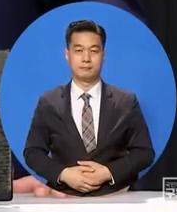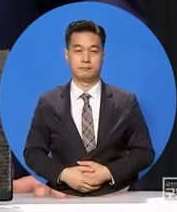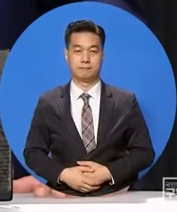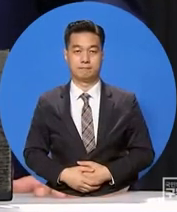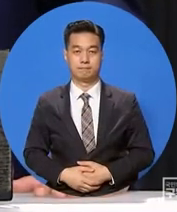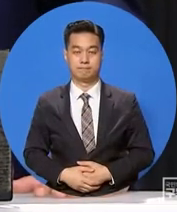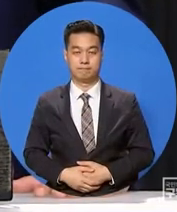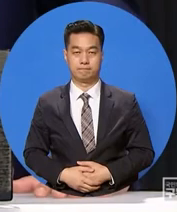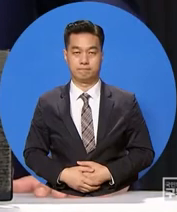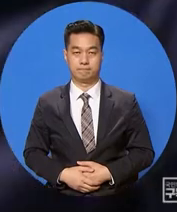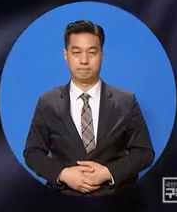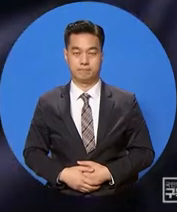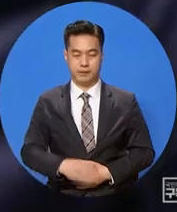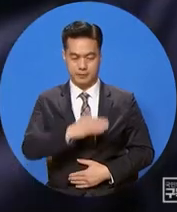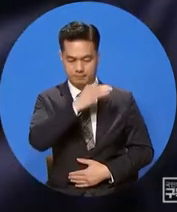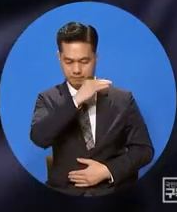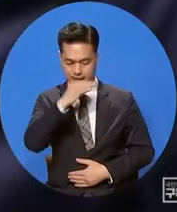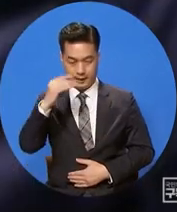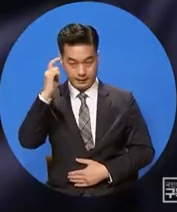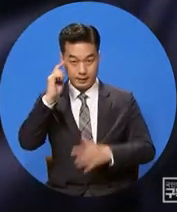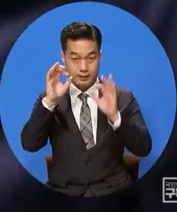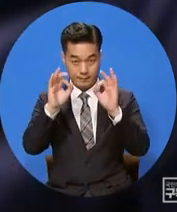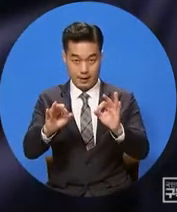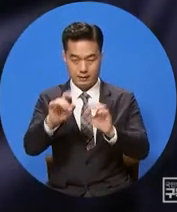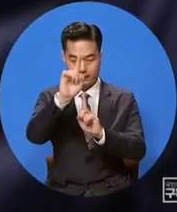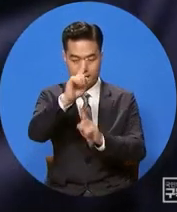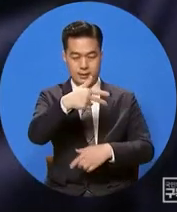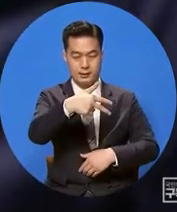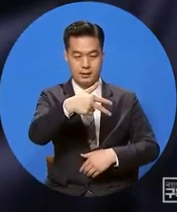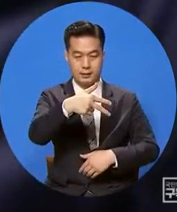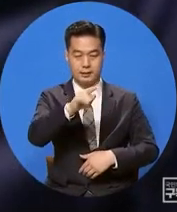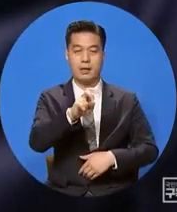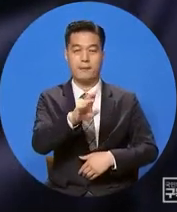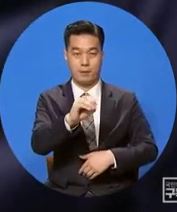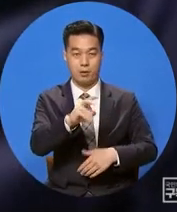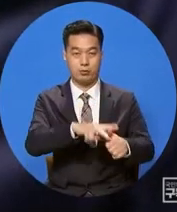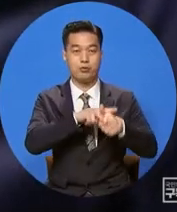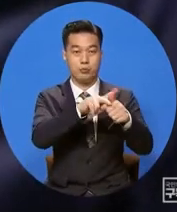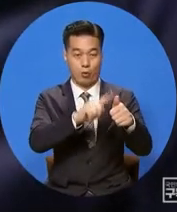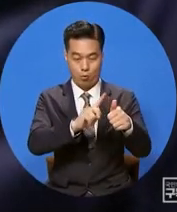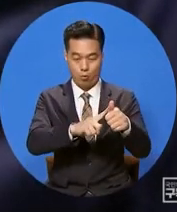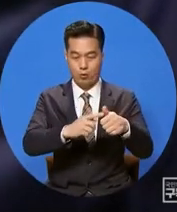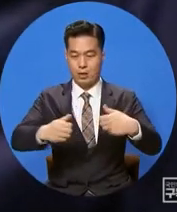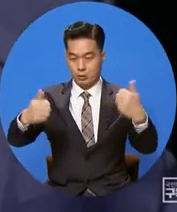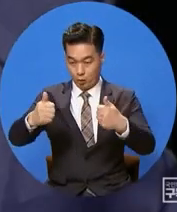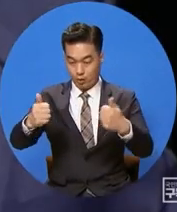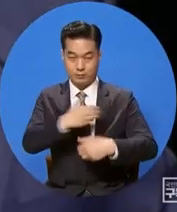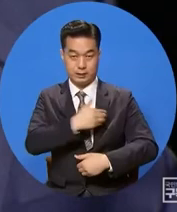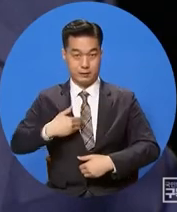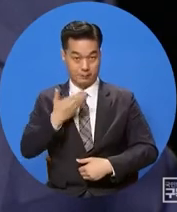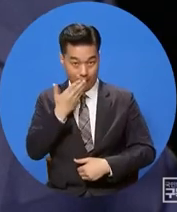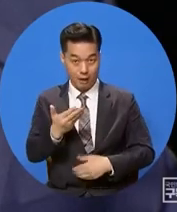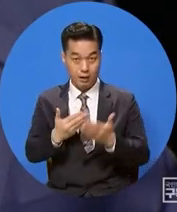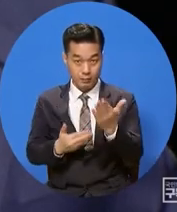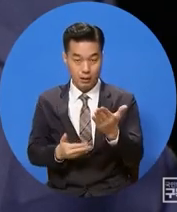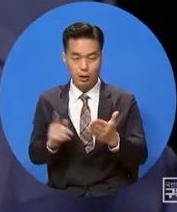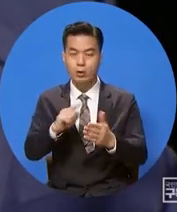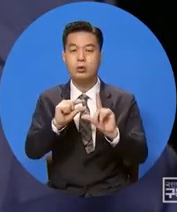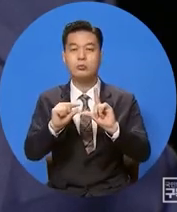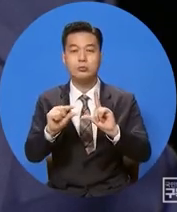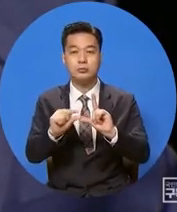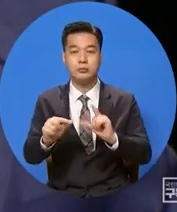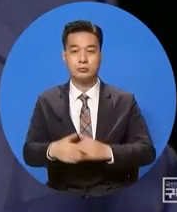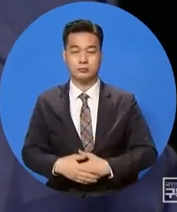냉정하게 평가를 해서 이재명 후보와 토론을 하면 자신 있습니까? 자신 있습니다. 어떤